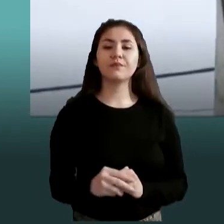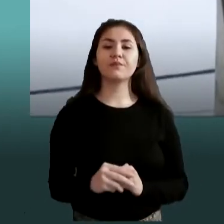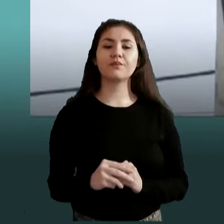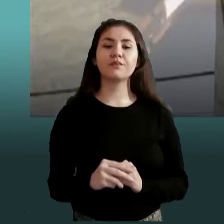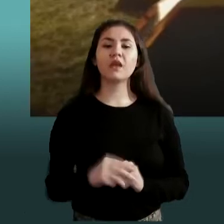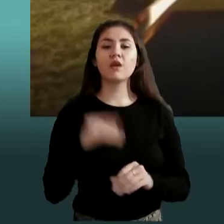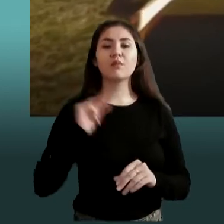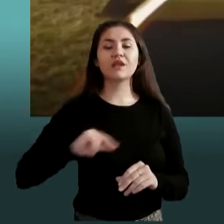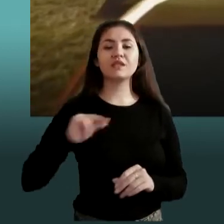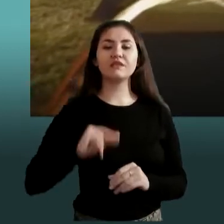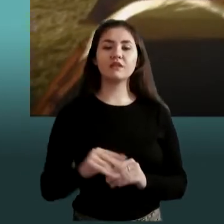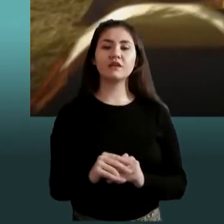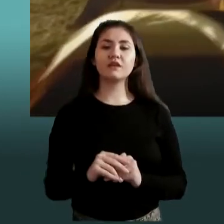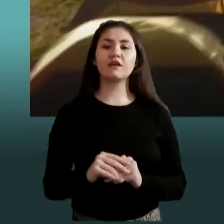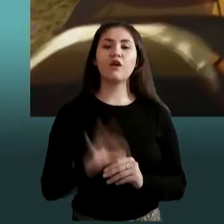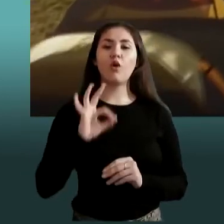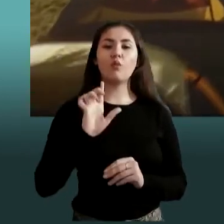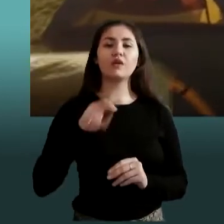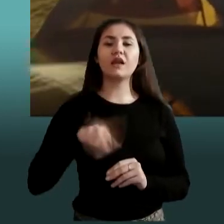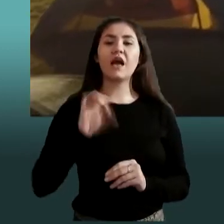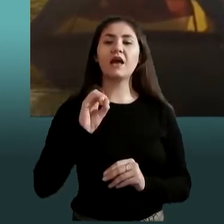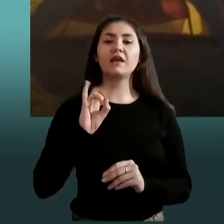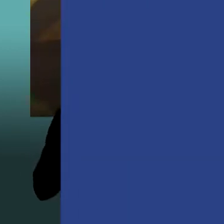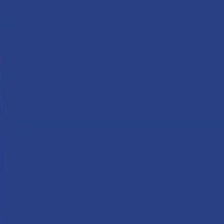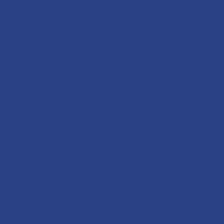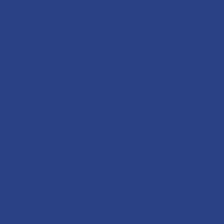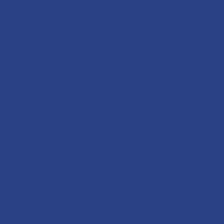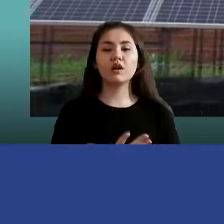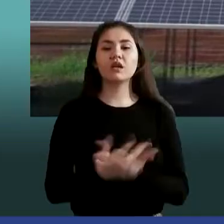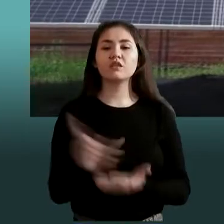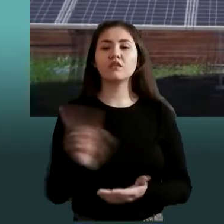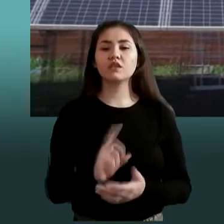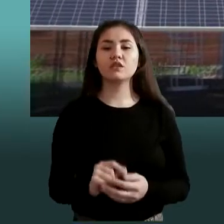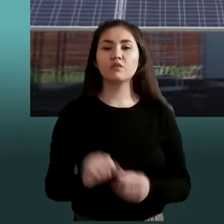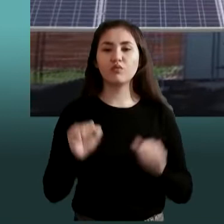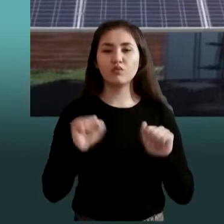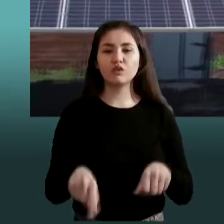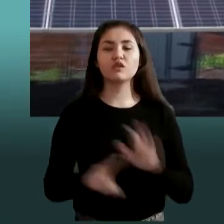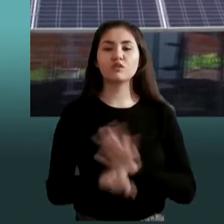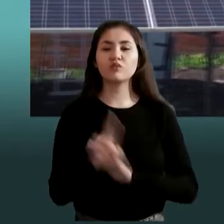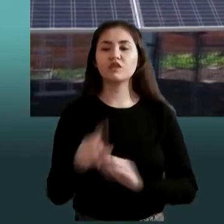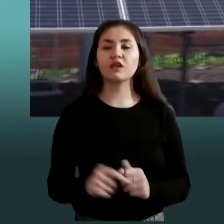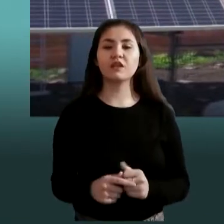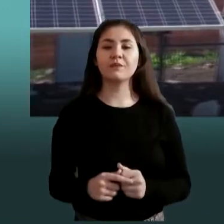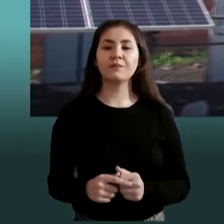працівники обленерго налаштовані на співпрацю. Можна розпочати,